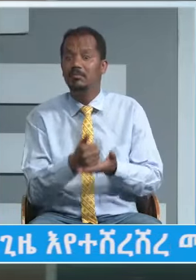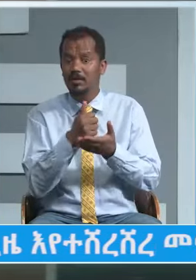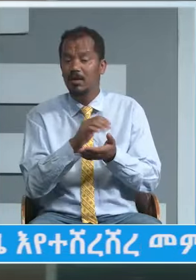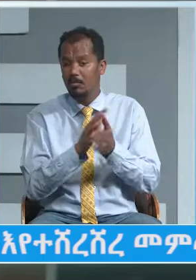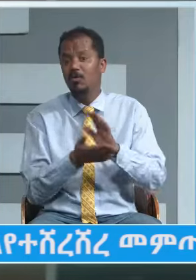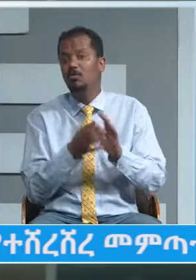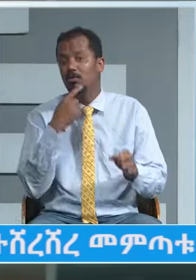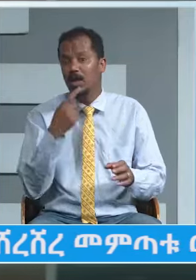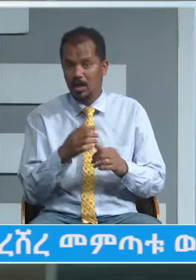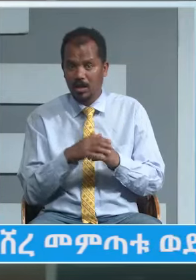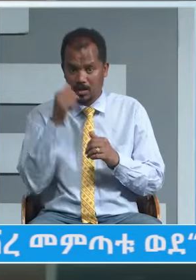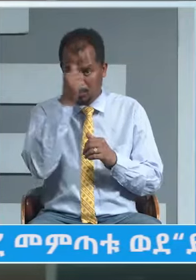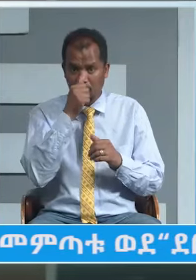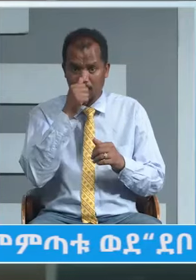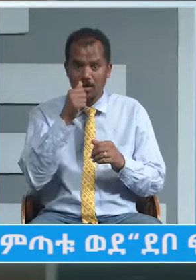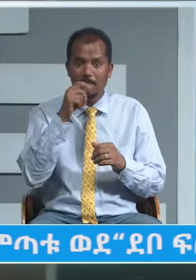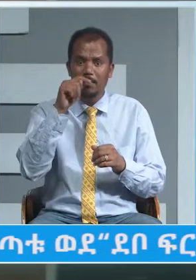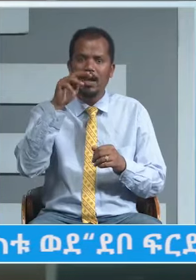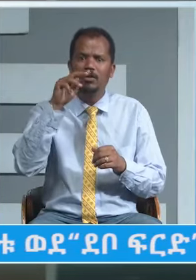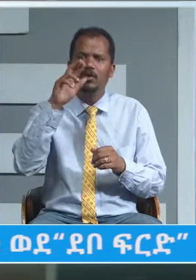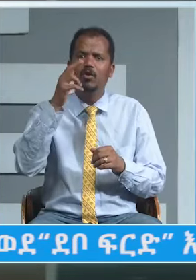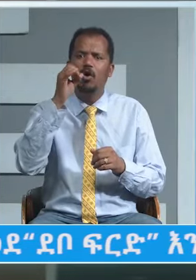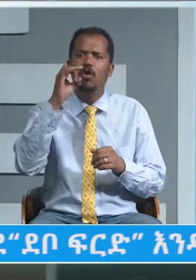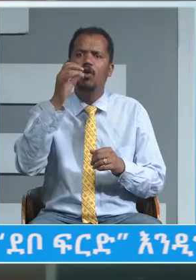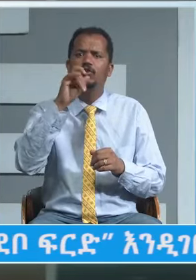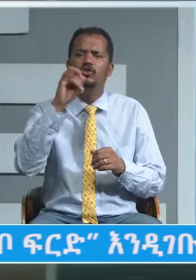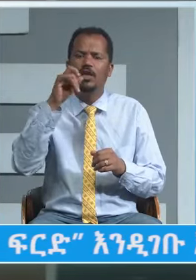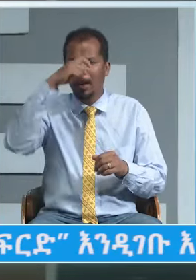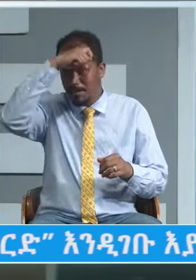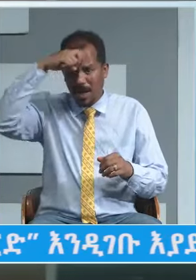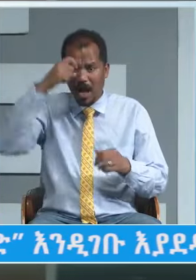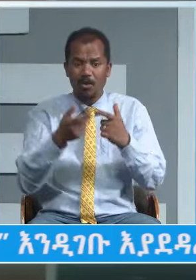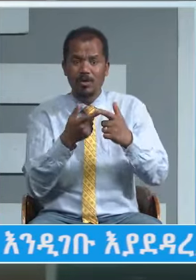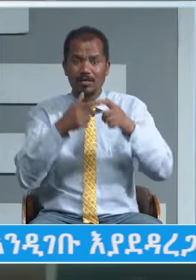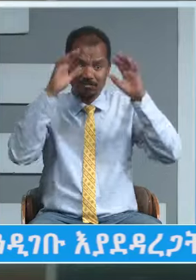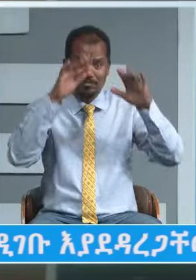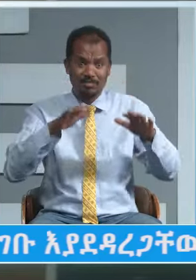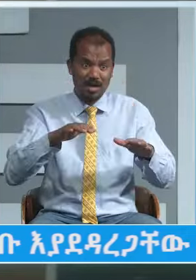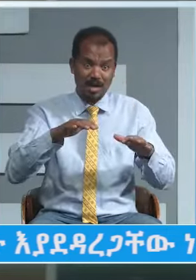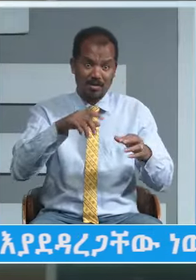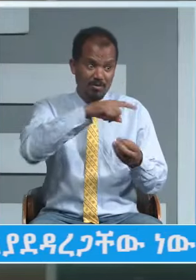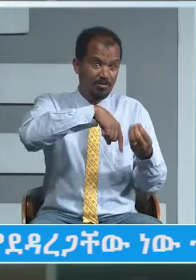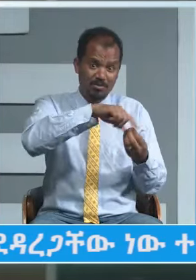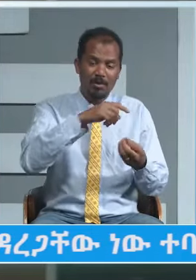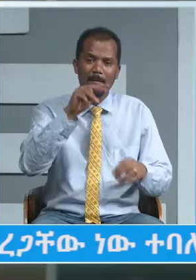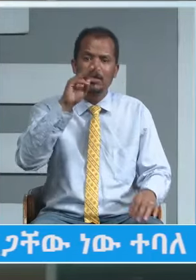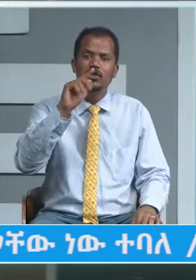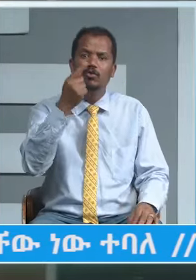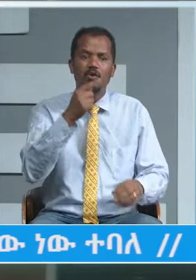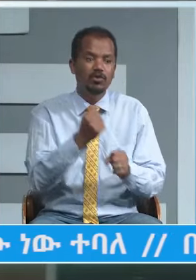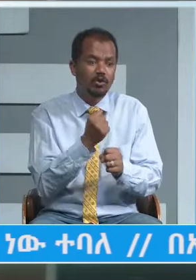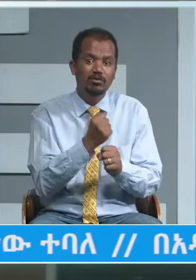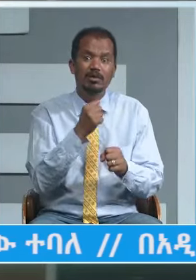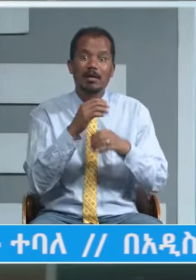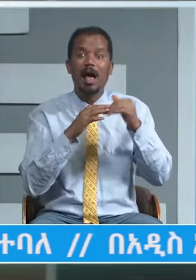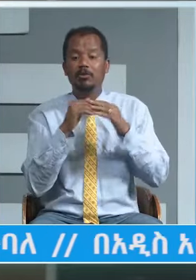ለማከናወን የሚረዳ መሆኑ ተገለጸ። የኢትዮጵያ ሜትሮሎጂ ኢንስቲትዩት በጋ ሁለተኛ ዝናብ ወቅታቸው ለሆኑ አካባቢዎች የመስኖ